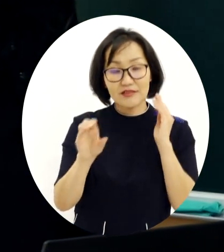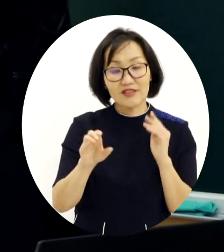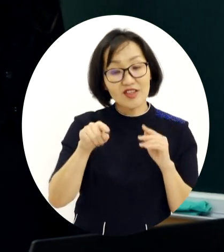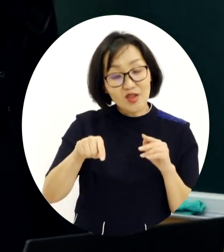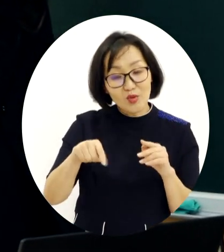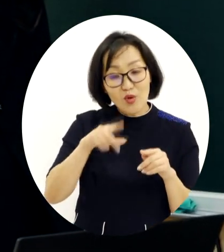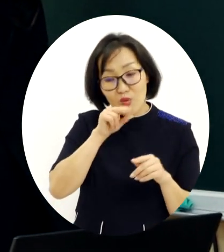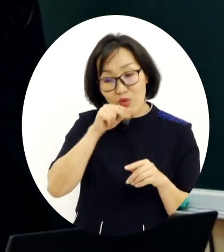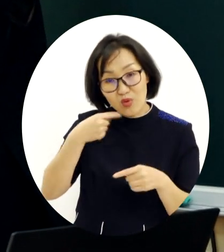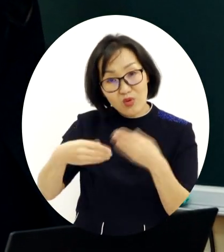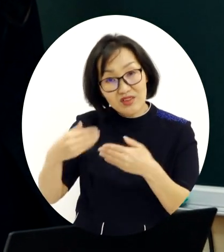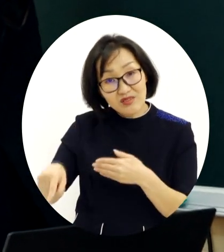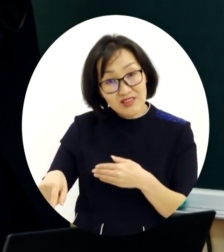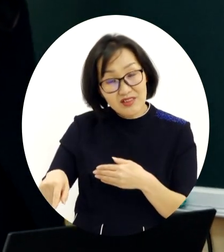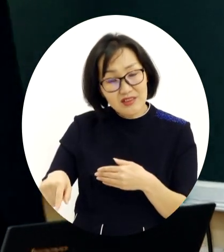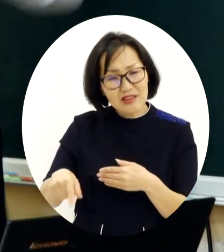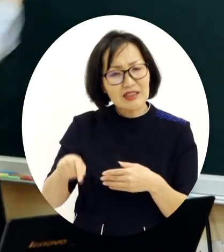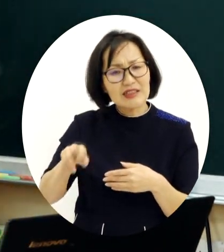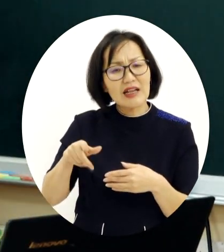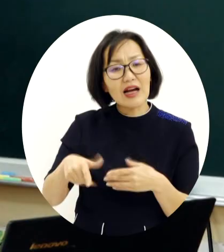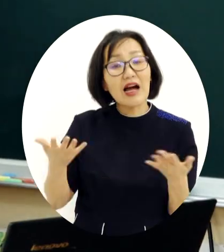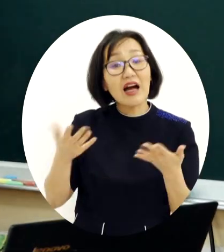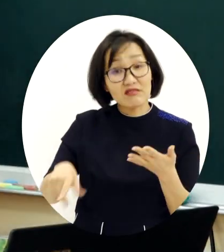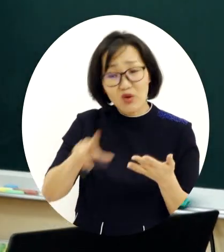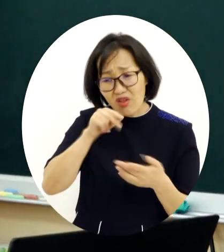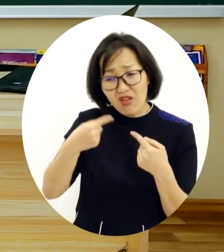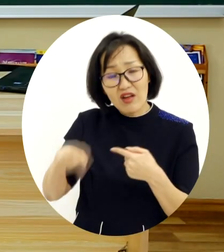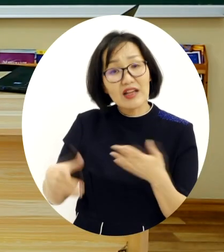энэ үйл явдал маань яг хаан болж байна вэ?